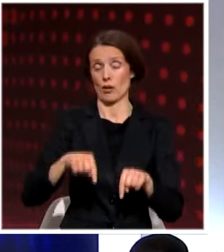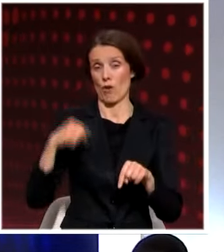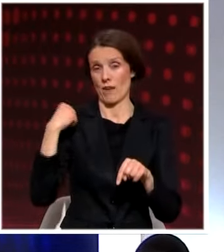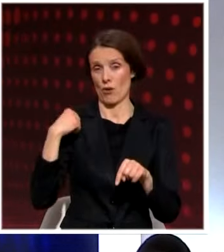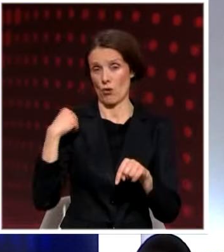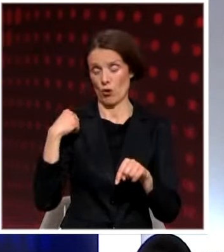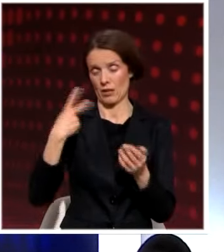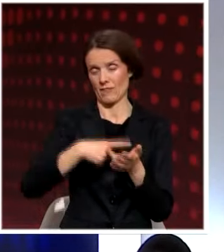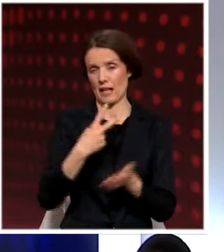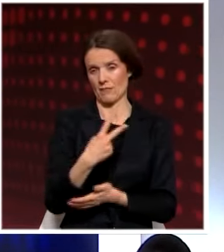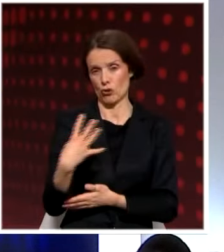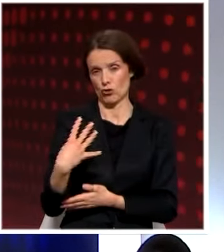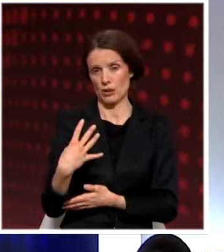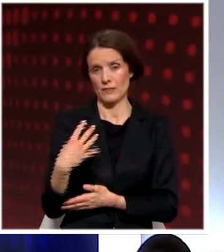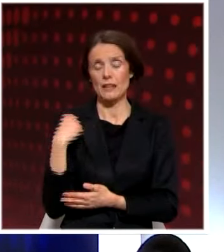prosečna plata biti